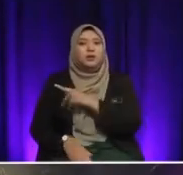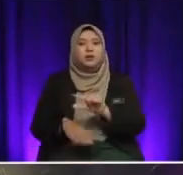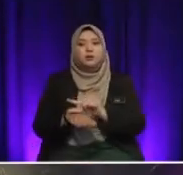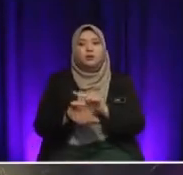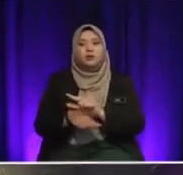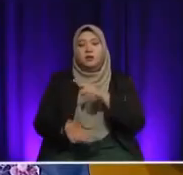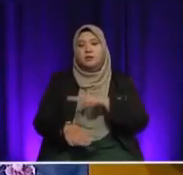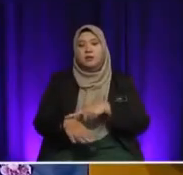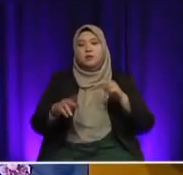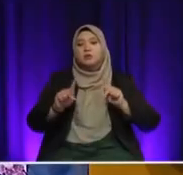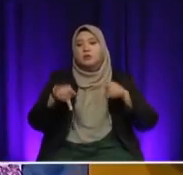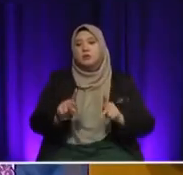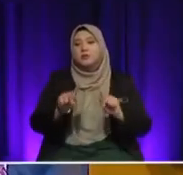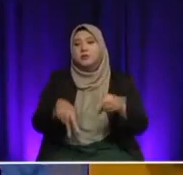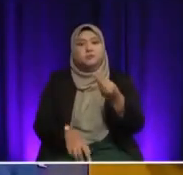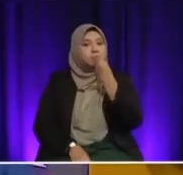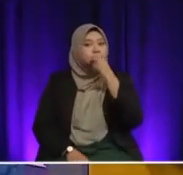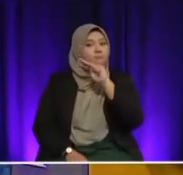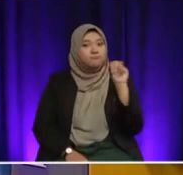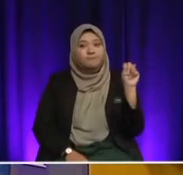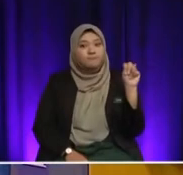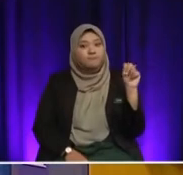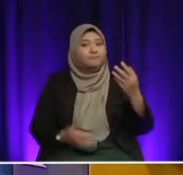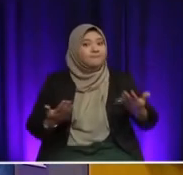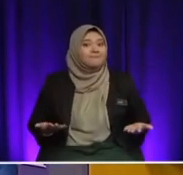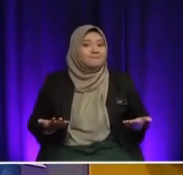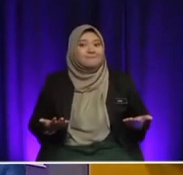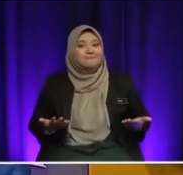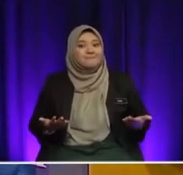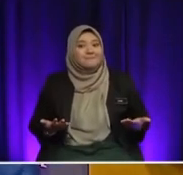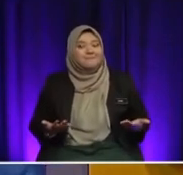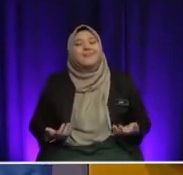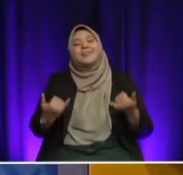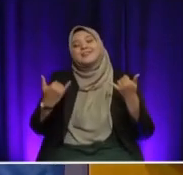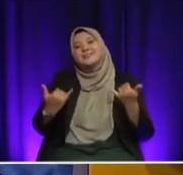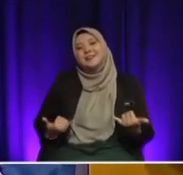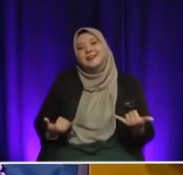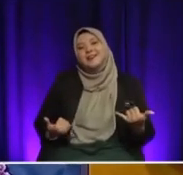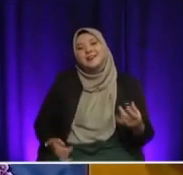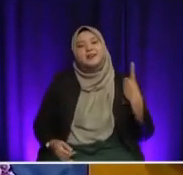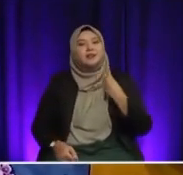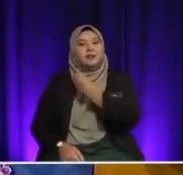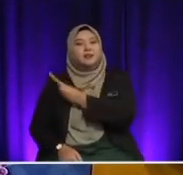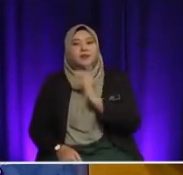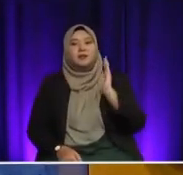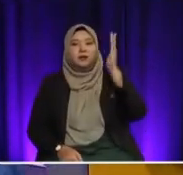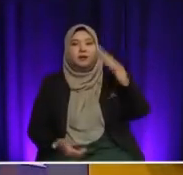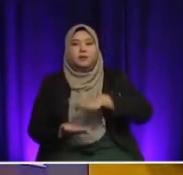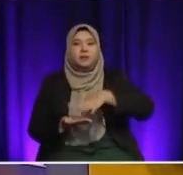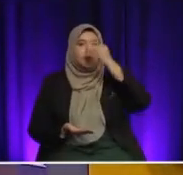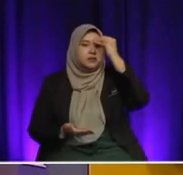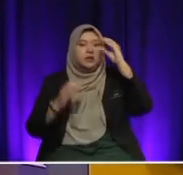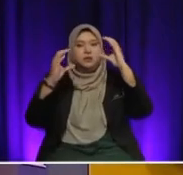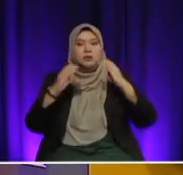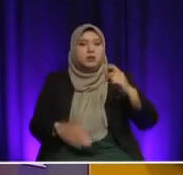dah tadi kita dah menghasilkan produk. Betul. So sekarang kita kena pergi ke langkah seterusnya, iaitu